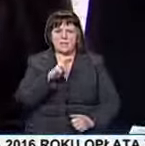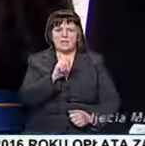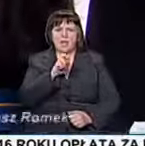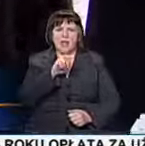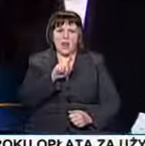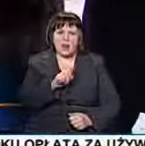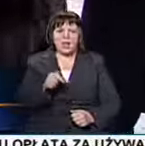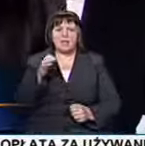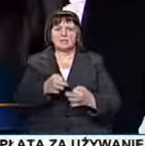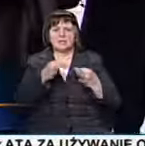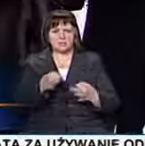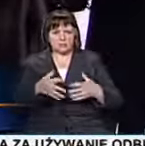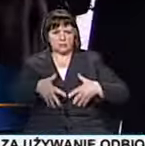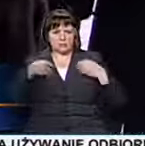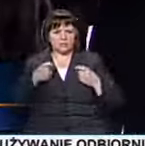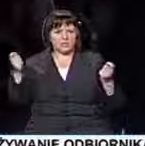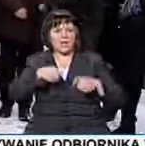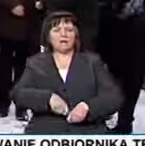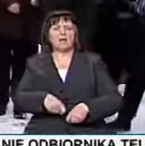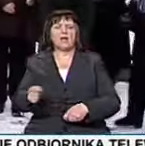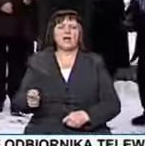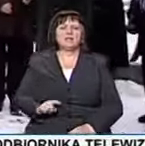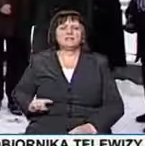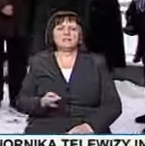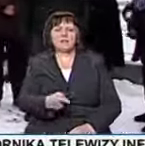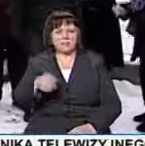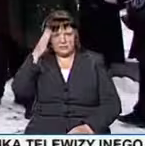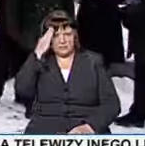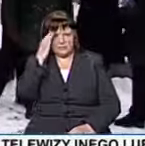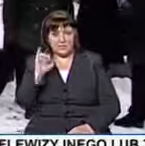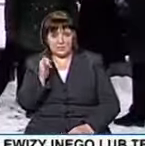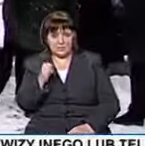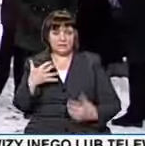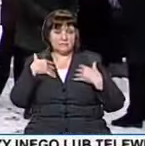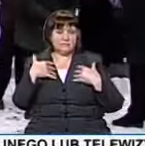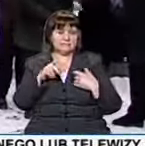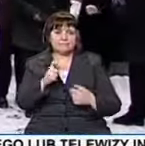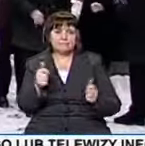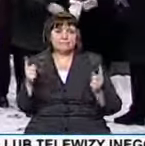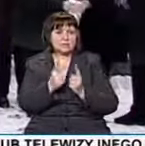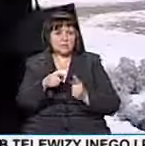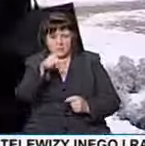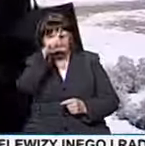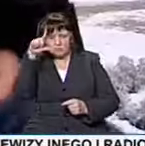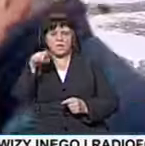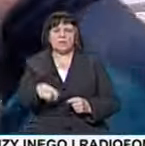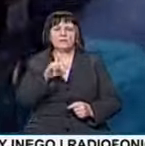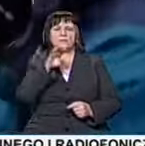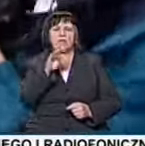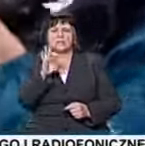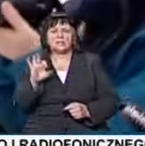Kesselman na dzisiejsze uroczystości przyjechała z Francji. Choć gdy dowiedziała się, jaki los spotkał jej bliskich osadzonych w radomszczańskim